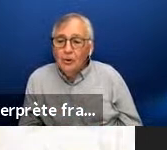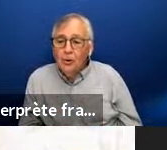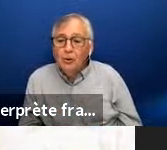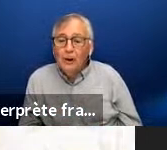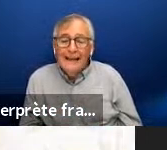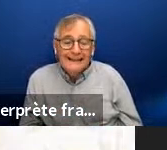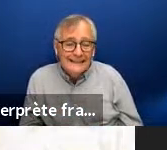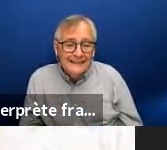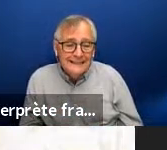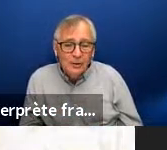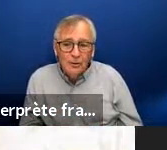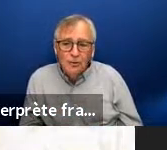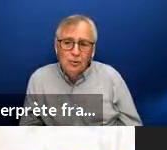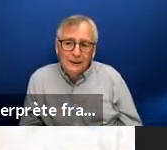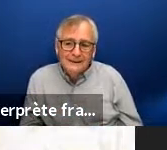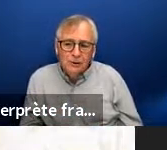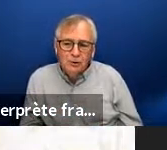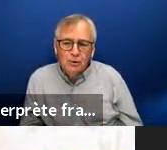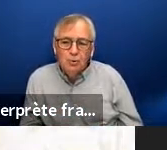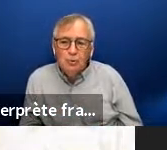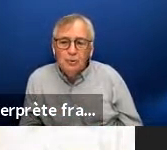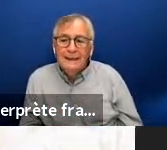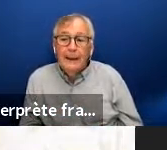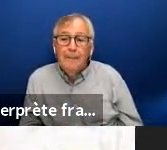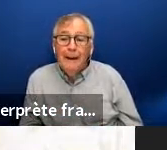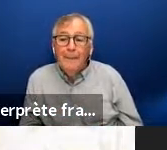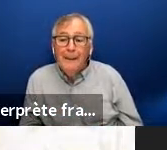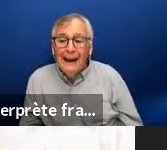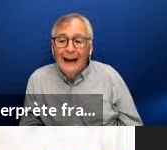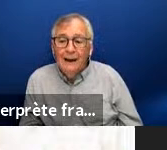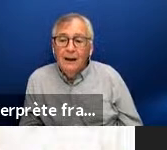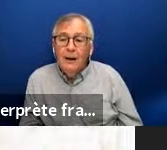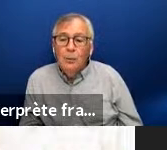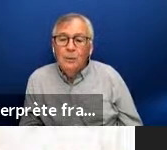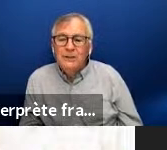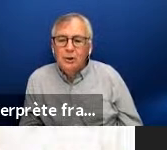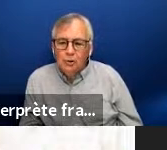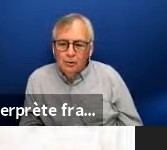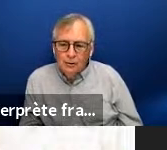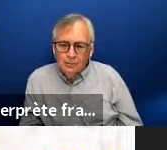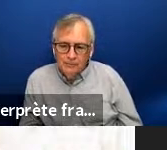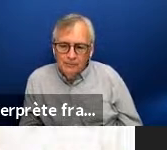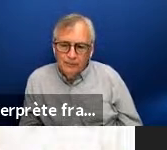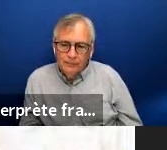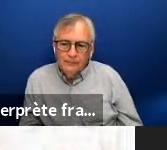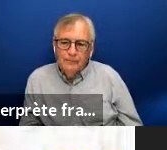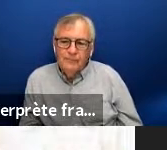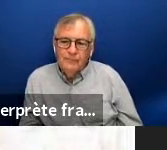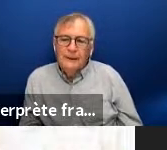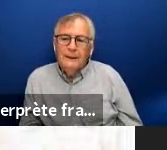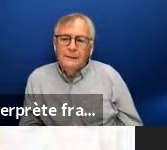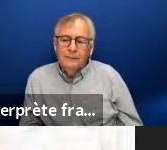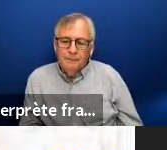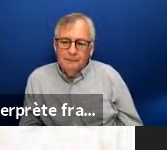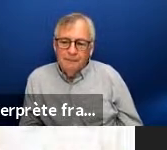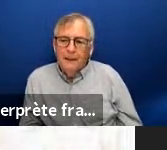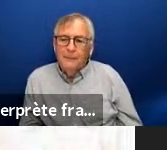Donc, le nom de l'artiste, c'est une artiste sourde, qui est Pamela Wichard.